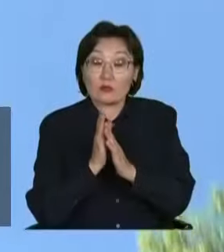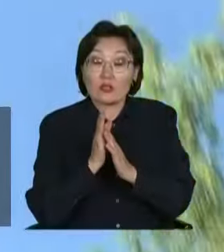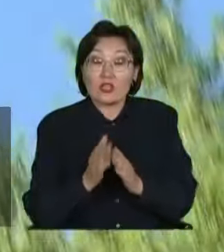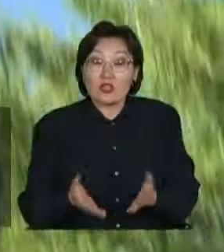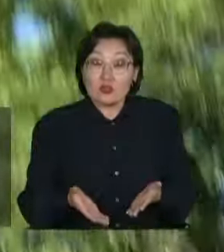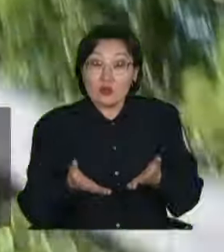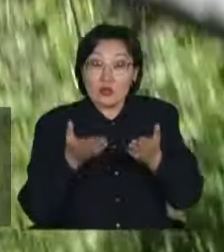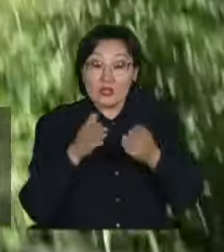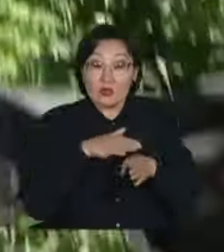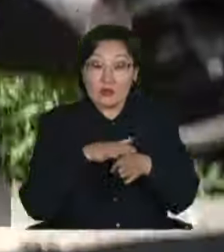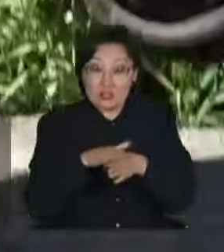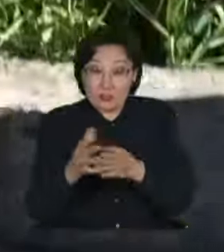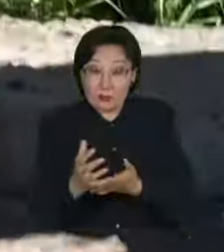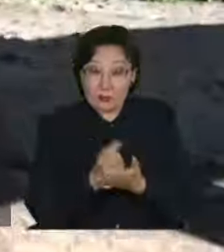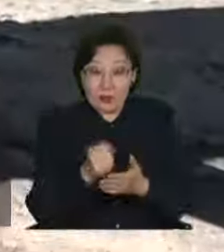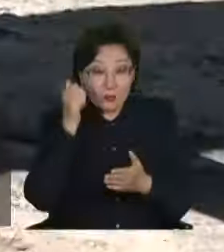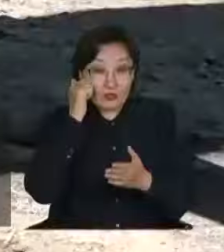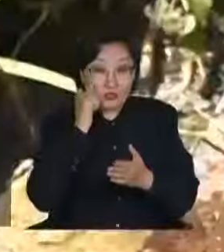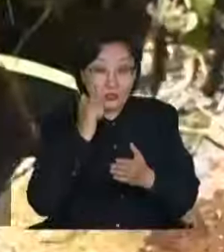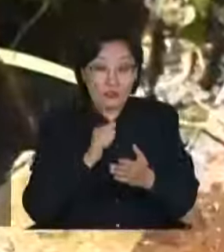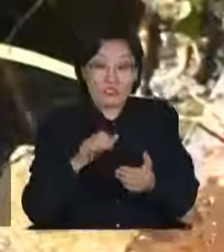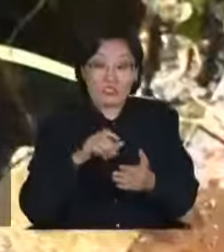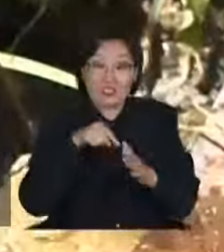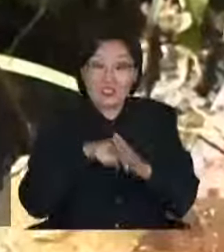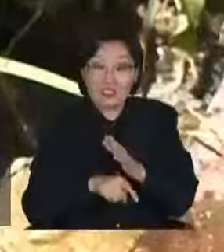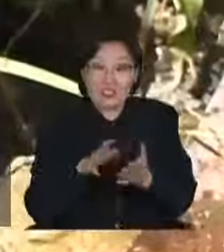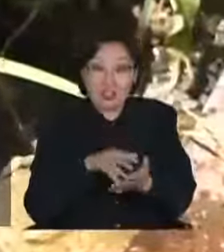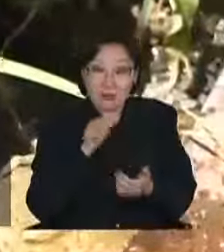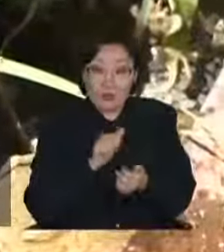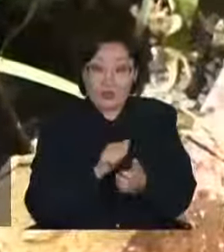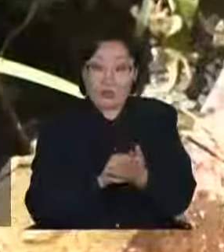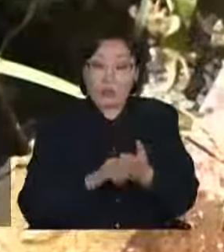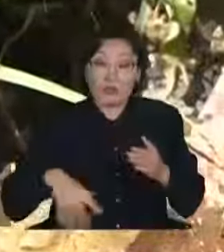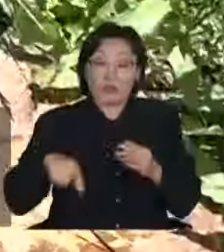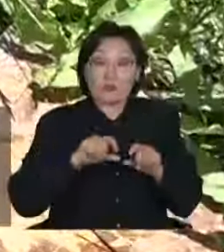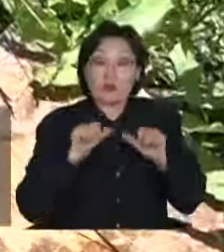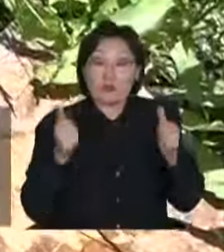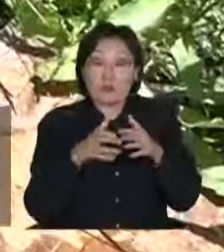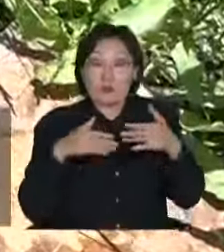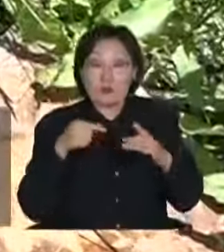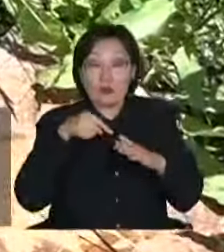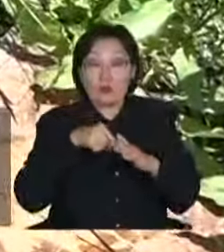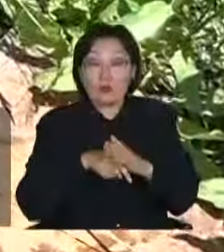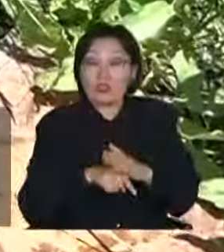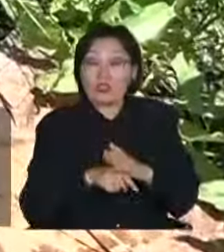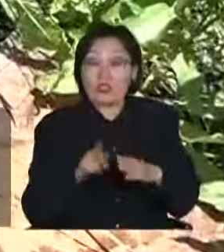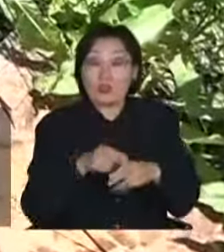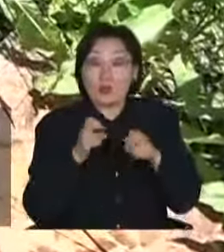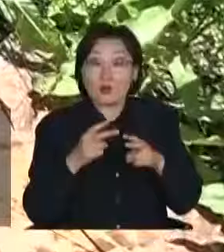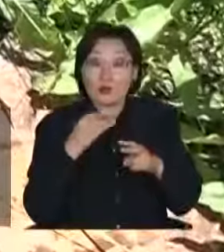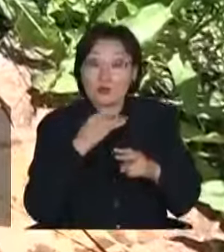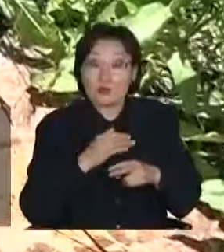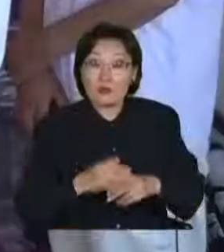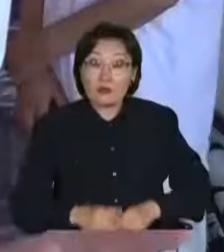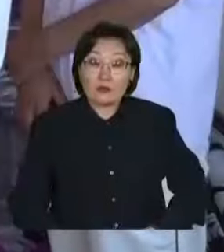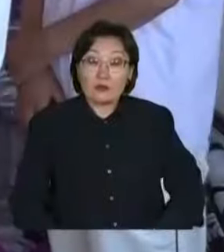жағдайы мүлден ашар. Құбырларының тозығы жетіп, таттанып тіпті шіруге айналған. Айналасы қоршаусыз тұрған құдықтан төнер қауіп көп дейді тұрғындар.